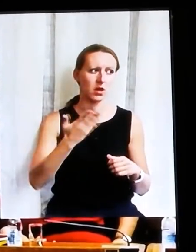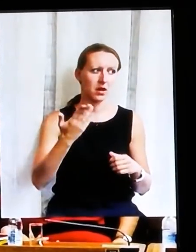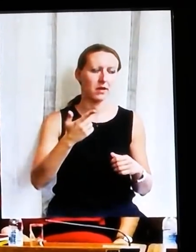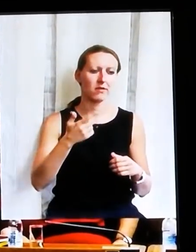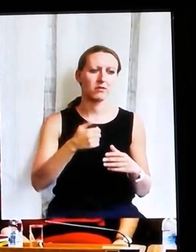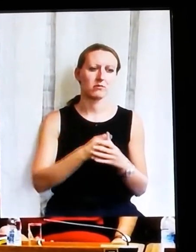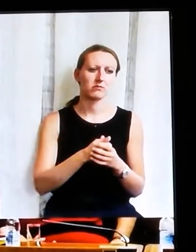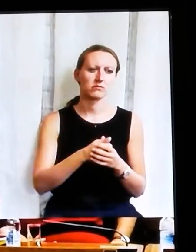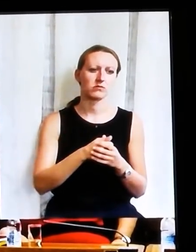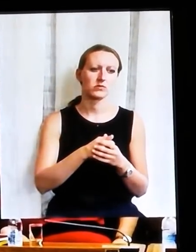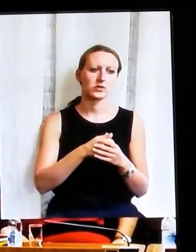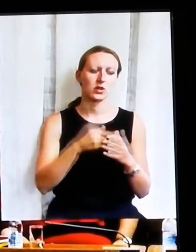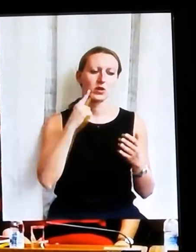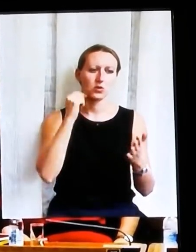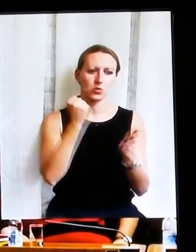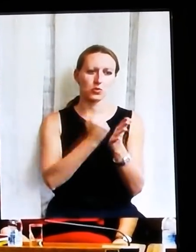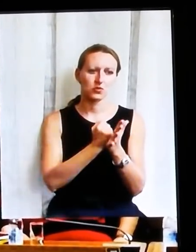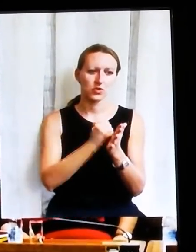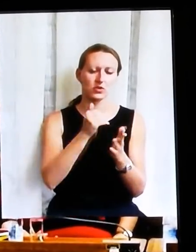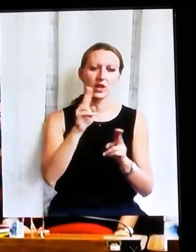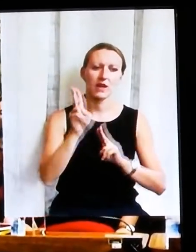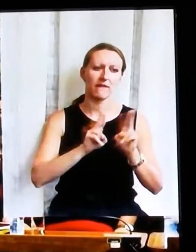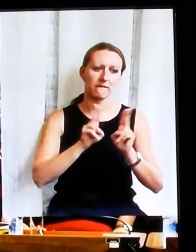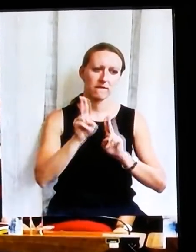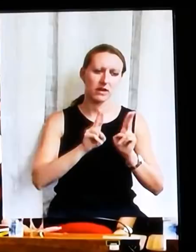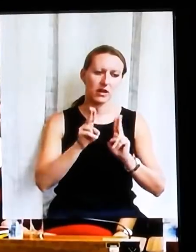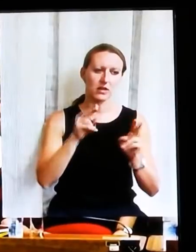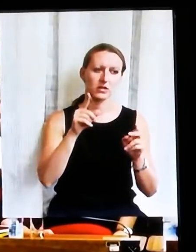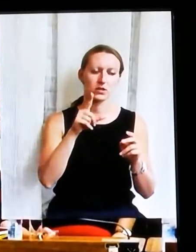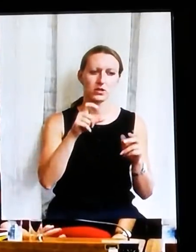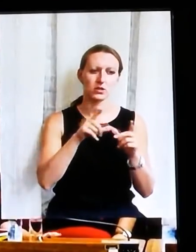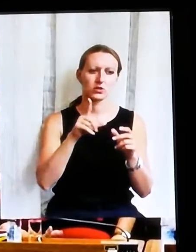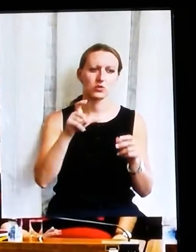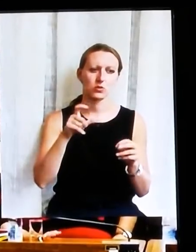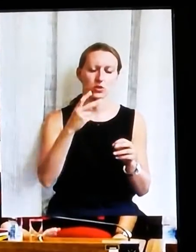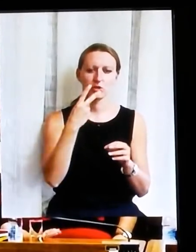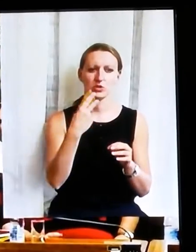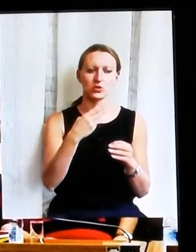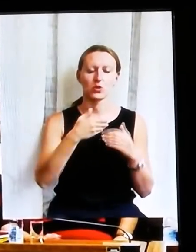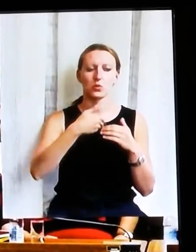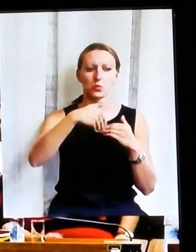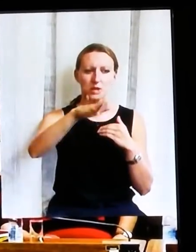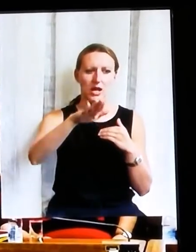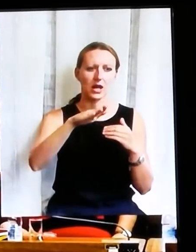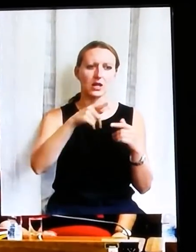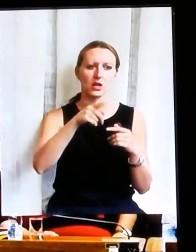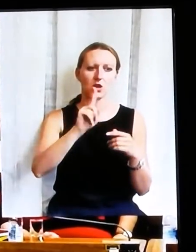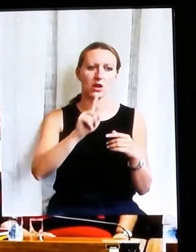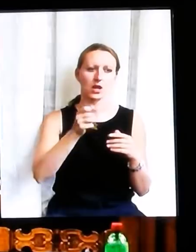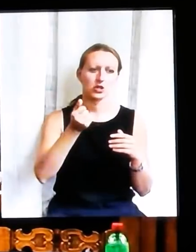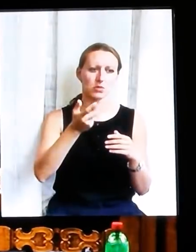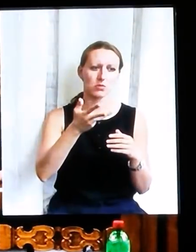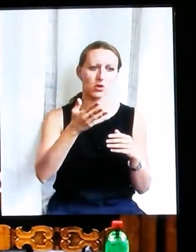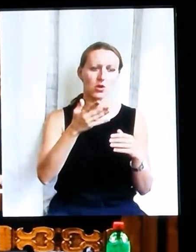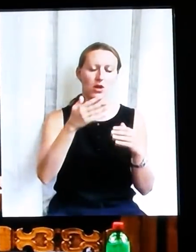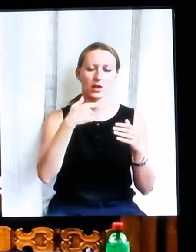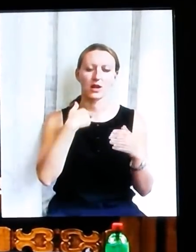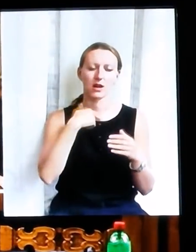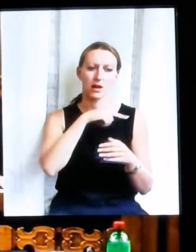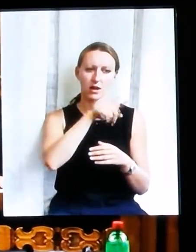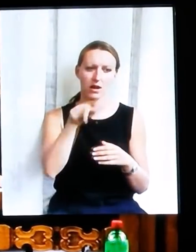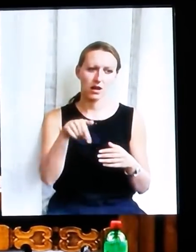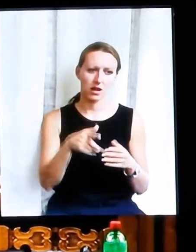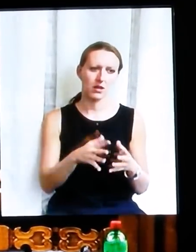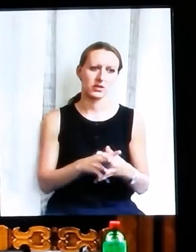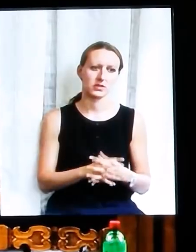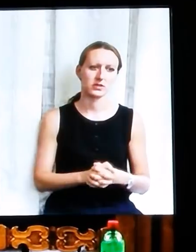Temeljem stavka 5. utvrđujem da je vijećnik Petar Čurić udaljen sa sjednice i da se on neće brojati prilikom glasanja.